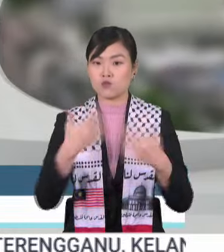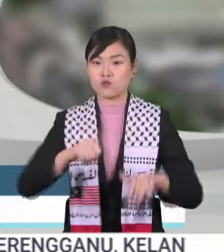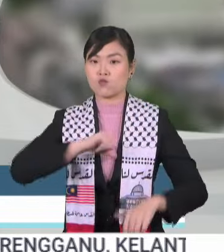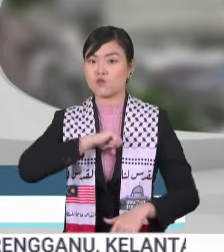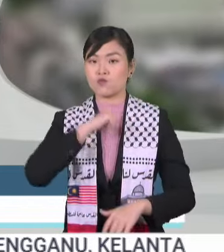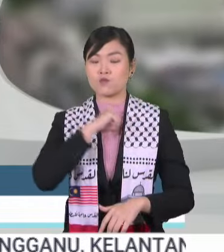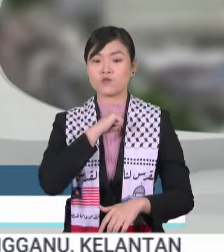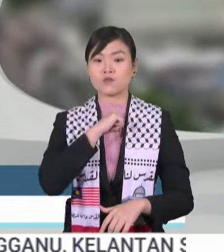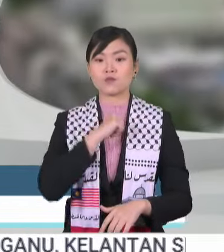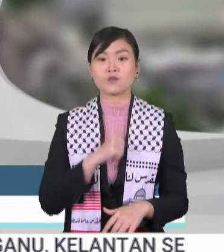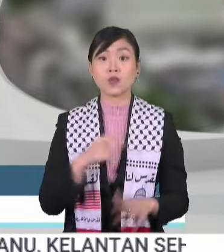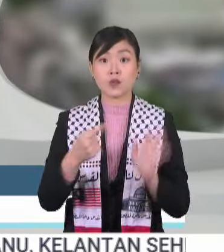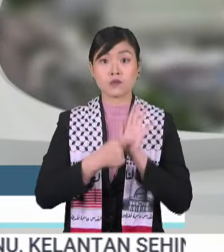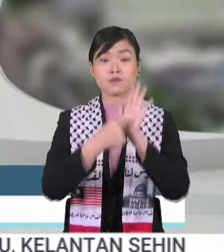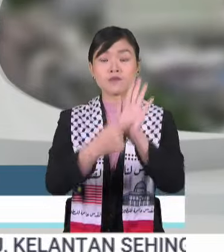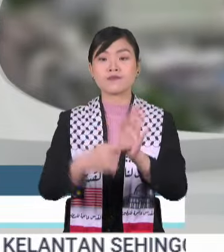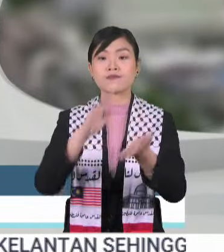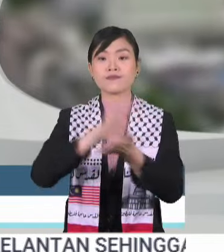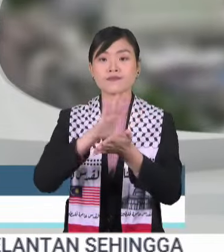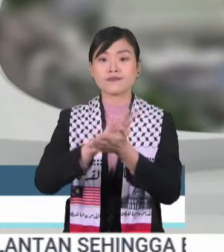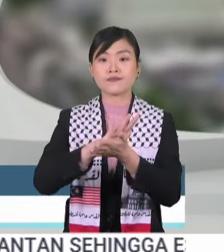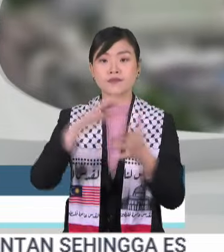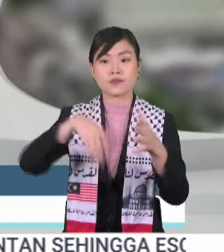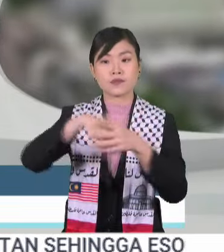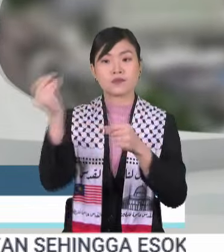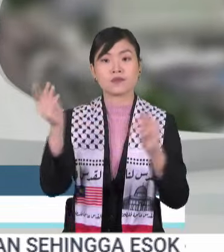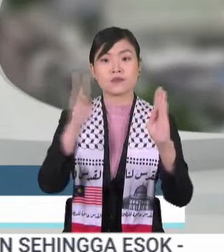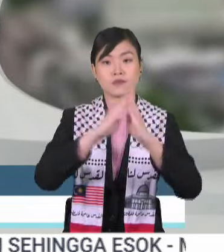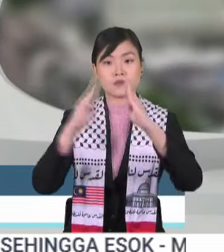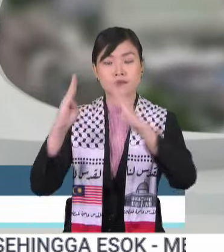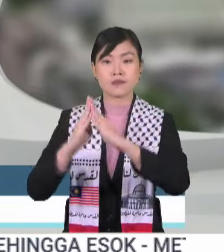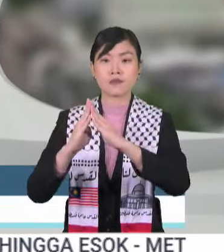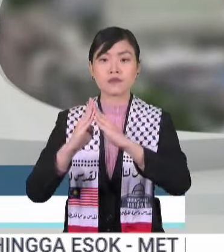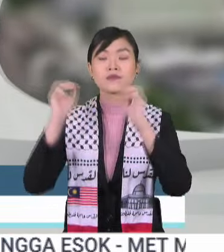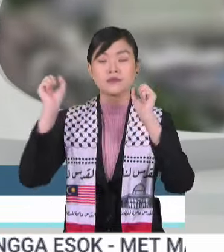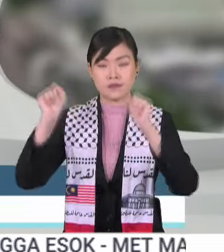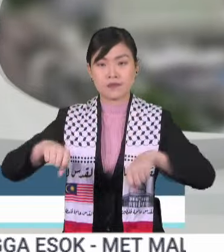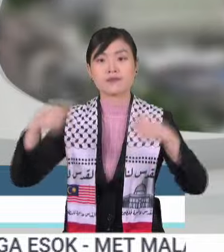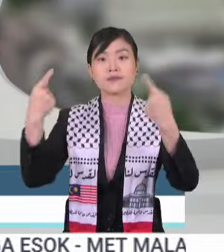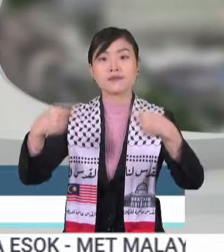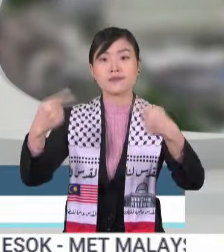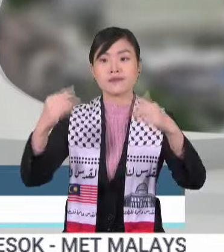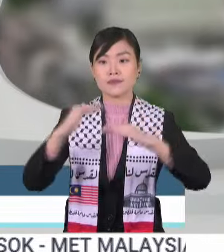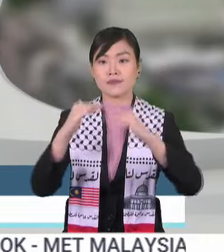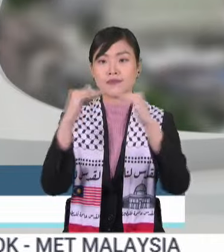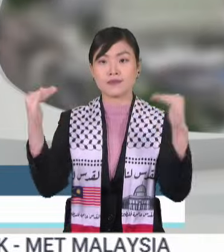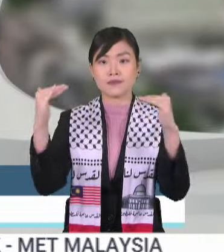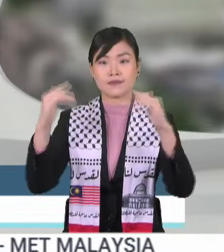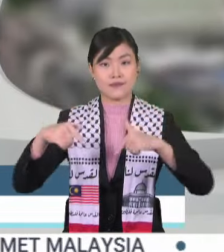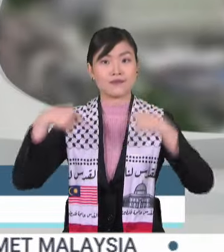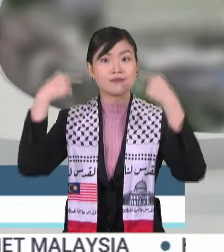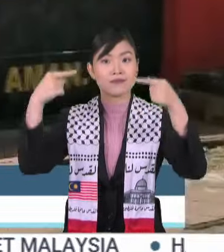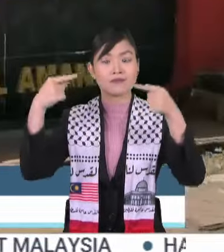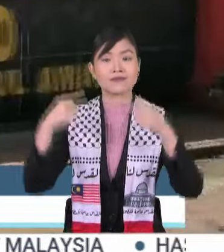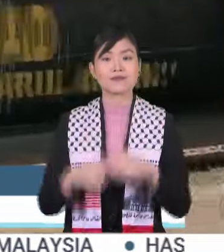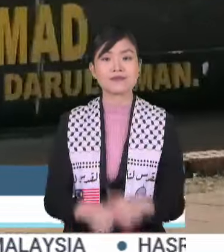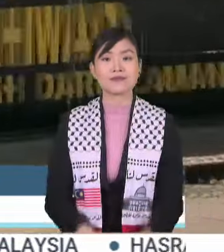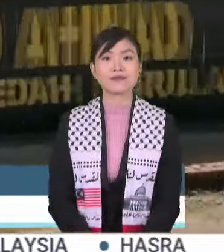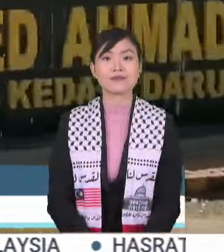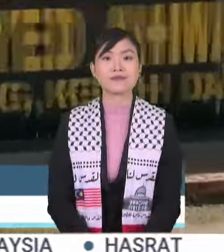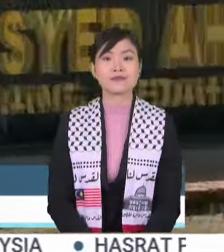sekaligus membuktikan sekolah di kawasan luar Bandar juga mampu bersaing di peringkat lebih